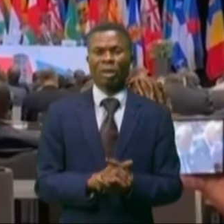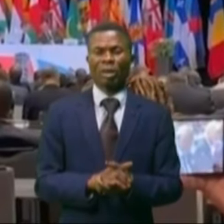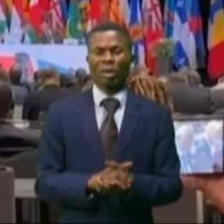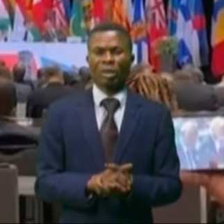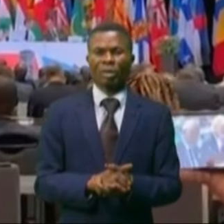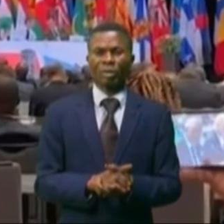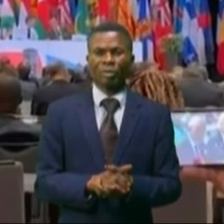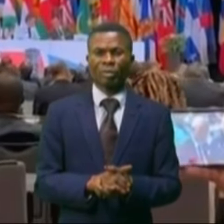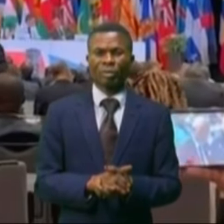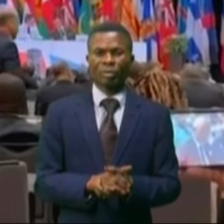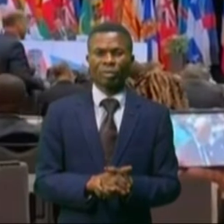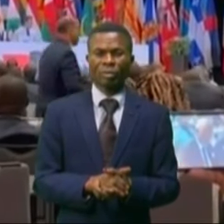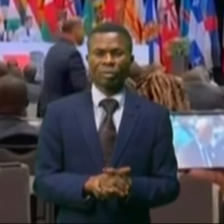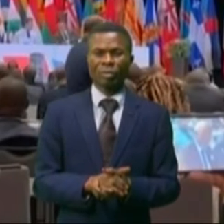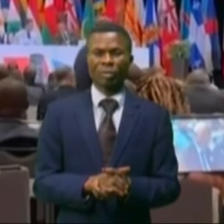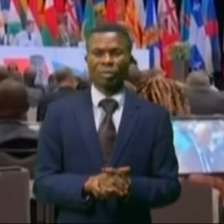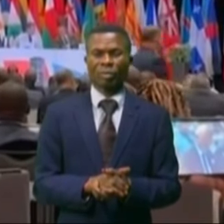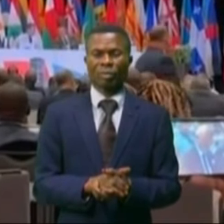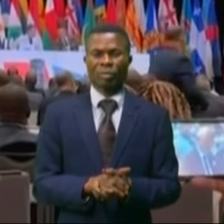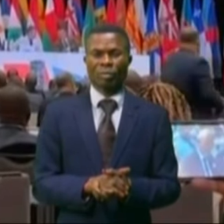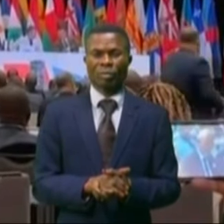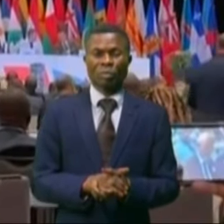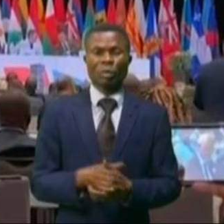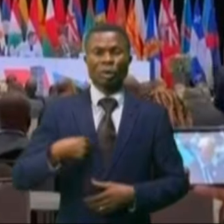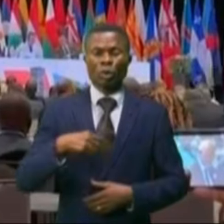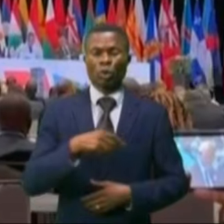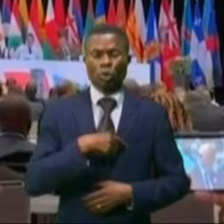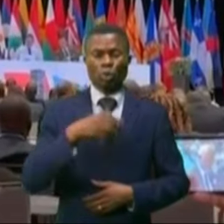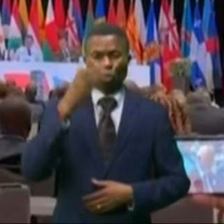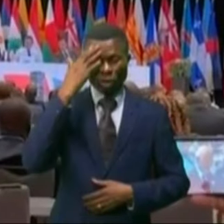francophonie qui condamne l'agression,